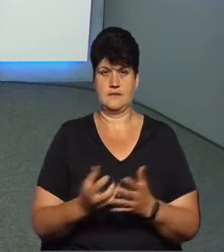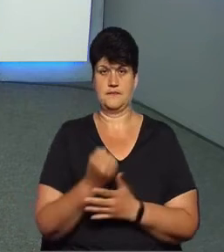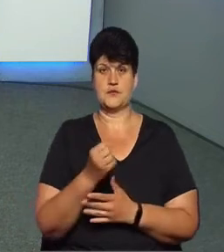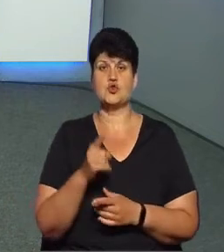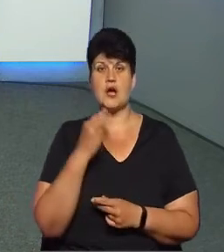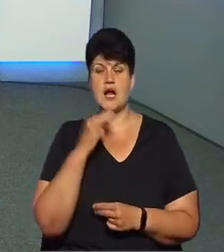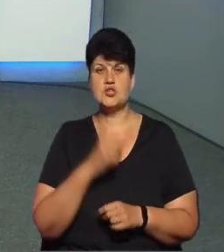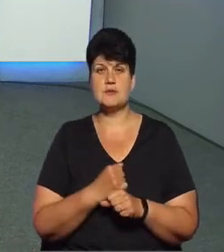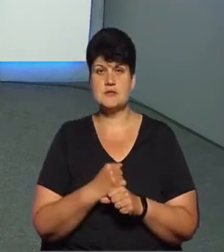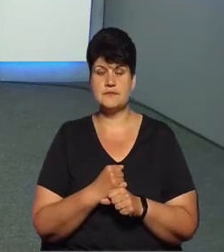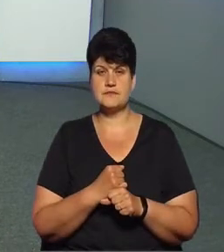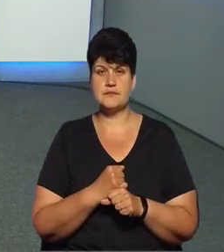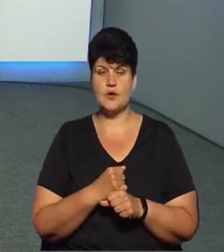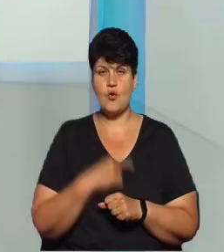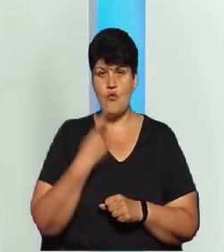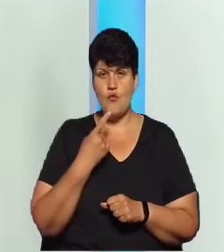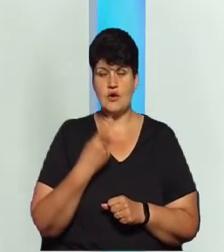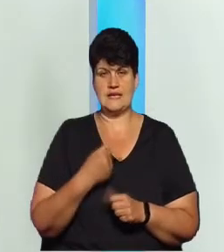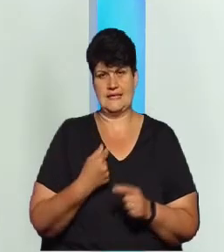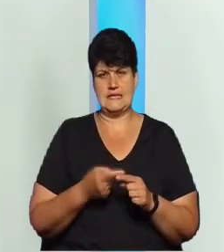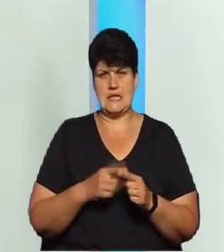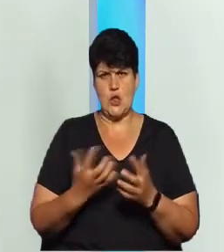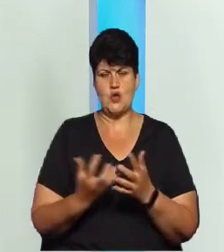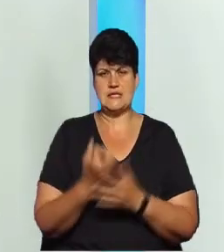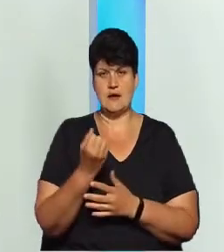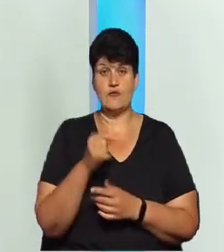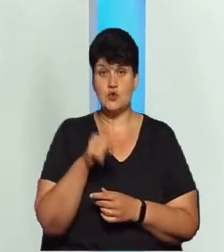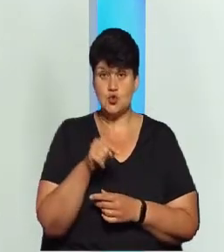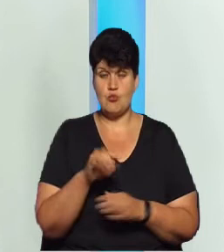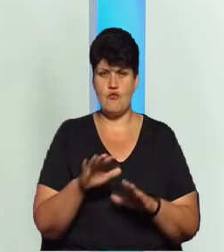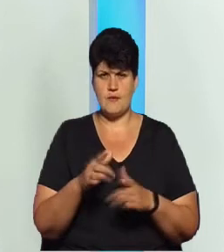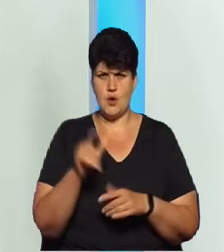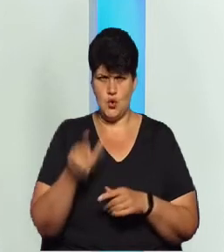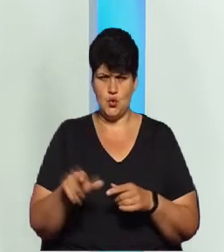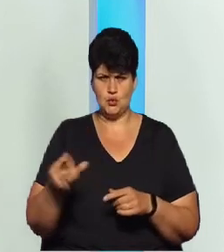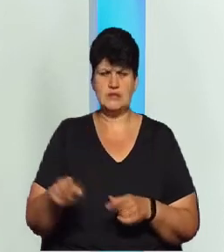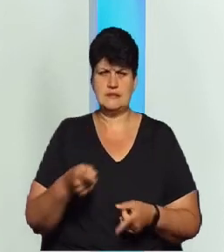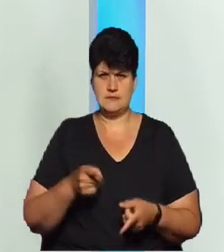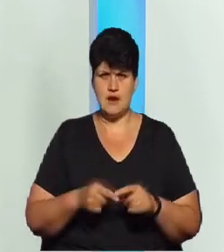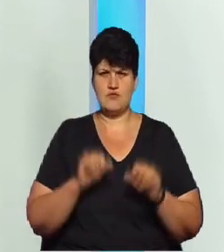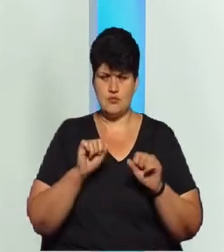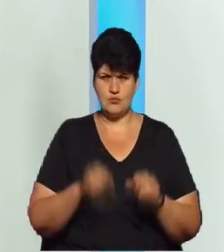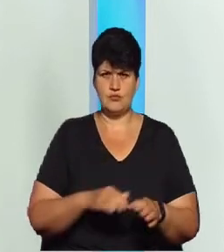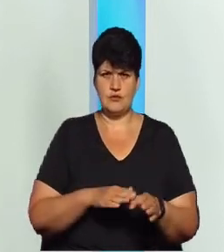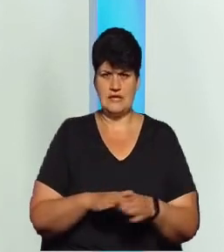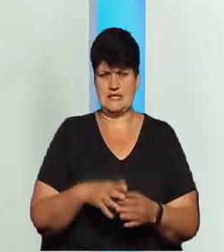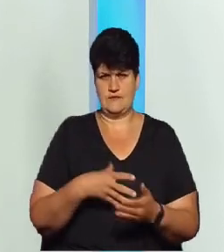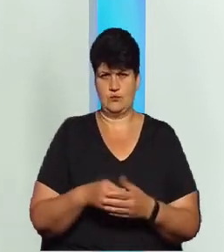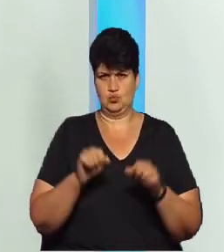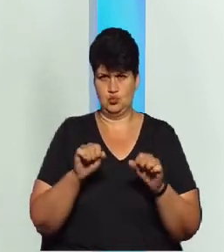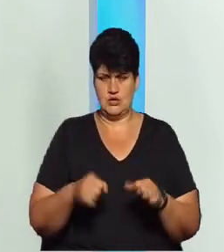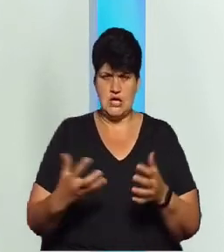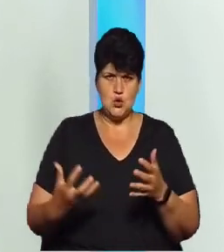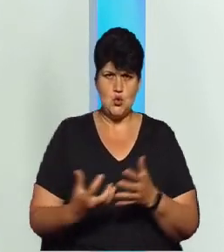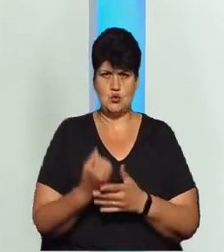психологи, мотивація досягнення, тому що тільки у цьому випадку люди справді можуть реалізувати свій потенціал і досягнути значних успіхів